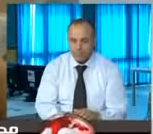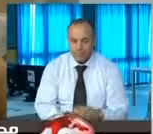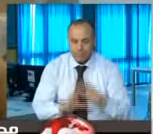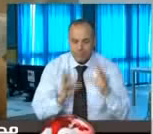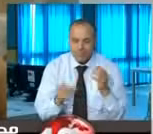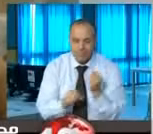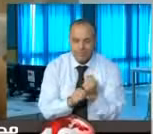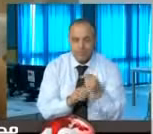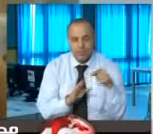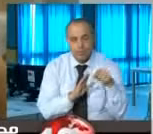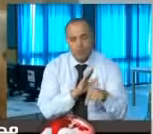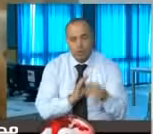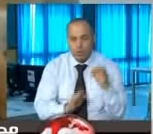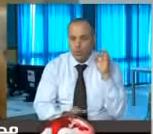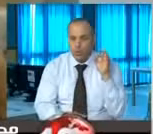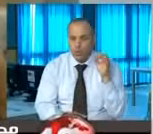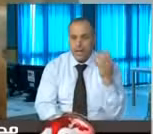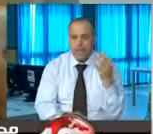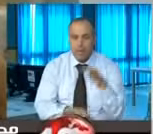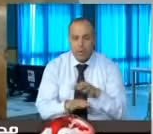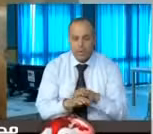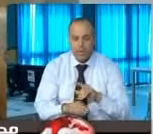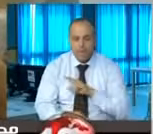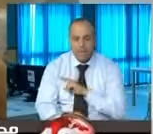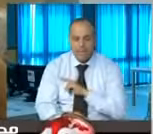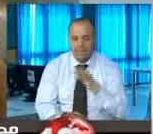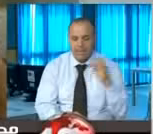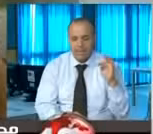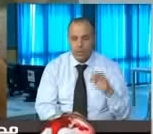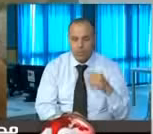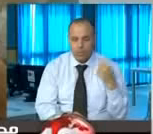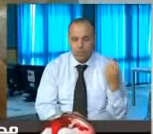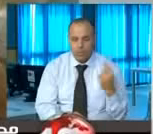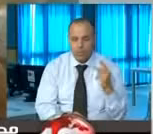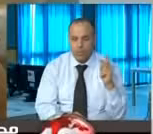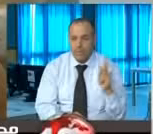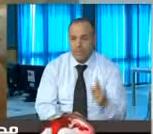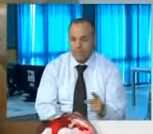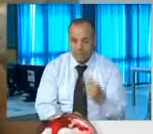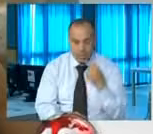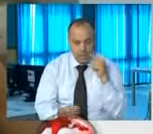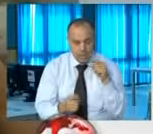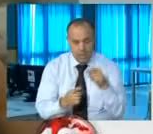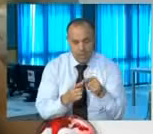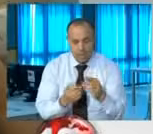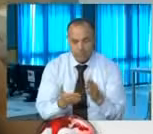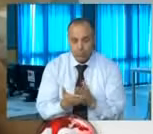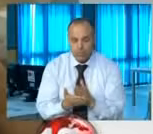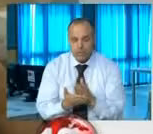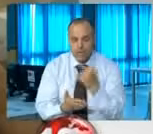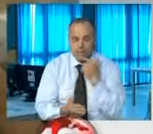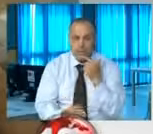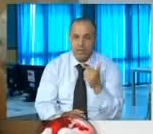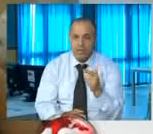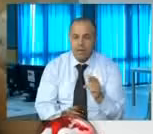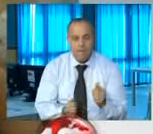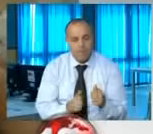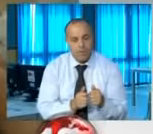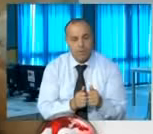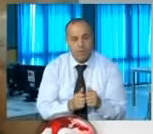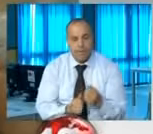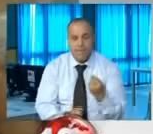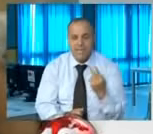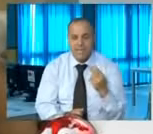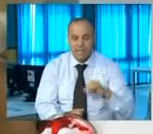الأعمال بالجنوب التونسي، اللي يخص 4 ولايات: مدنين، تطاوين، توزر وقبلي. يهدف المشروع ذا إلى مرافقة 200